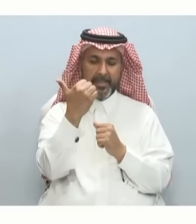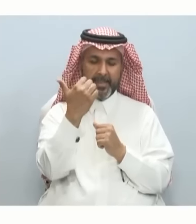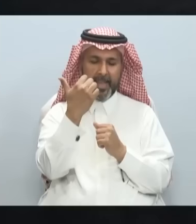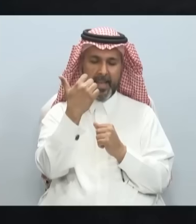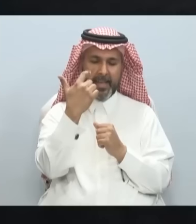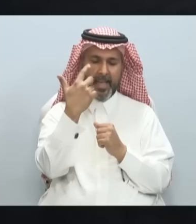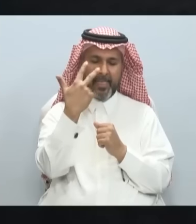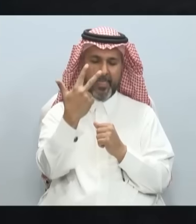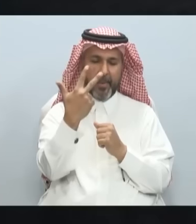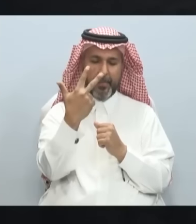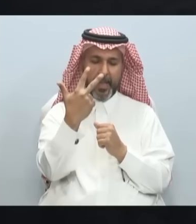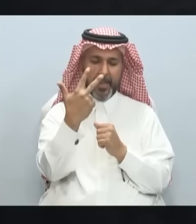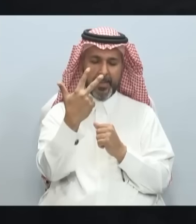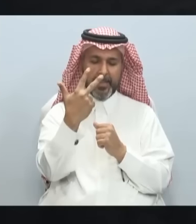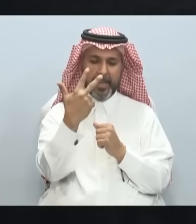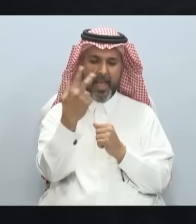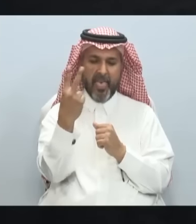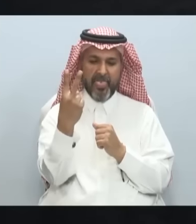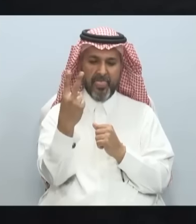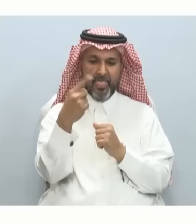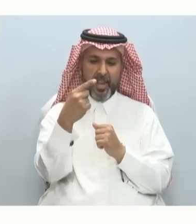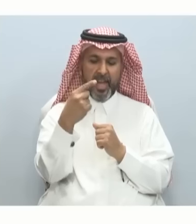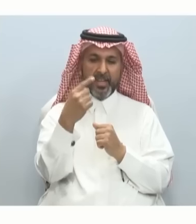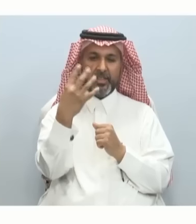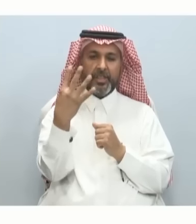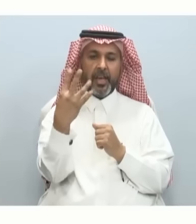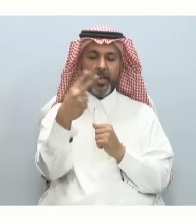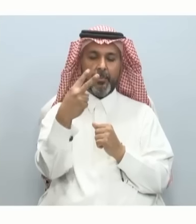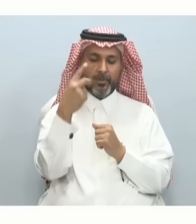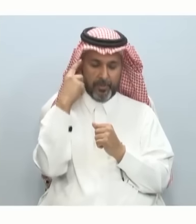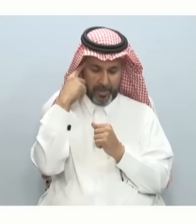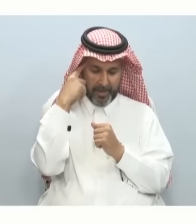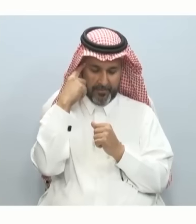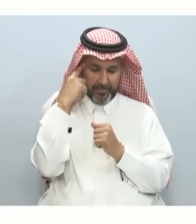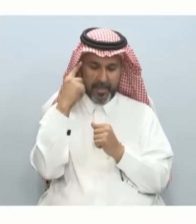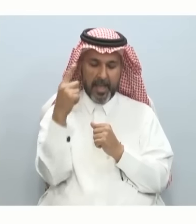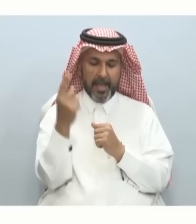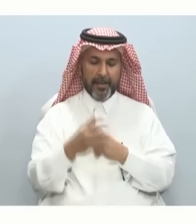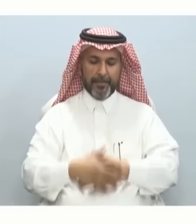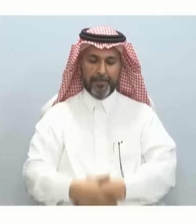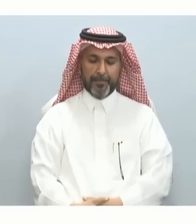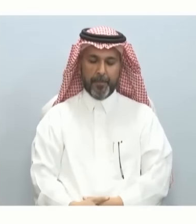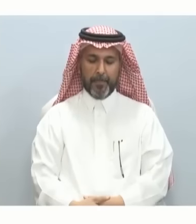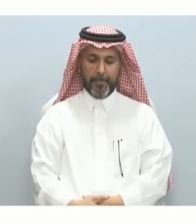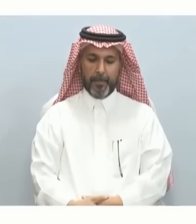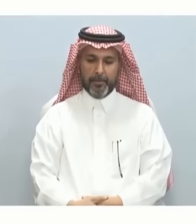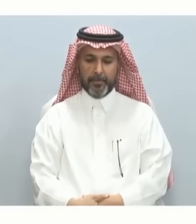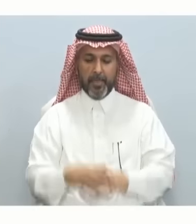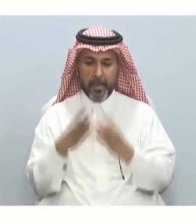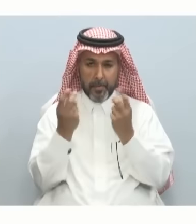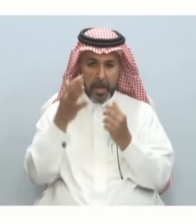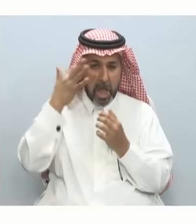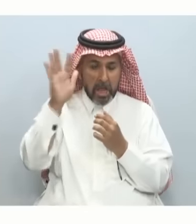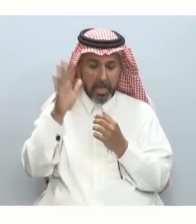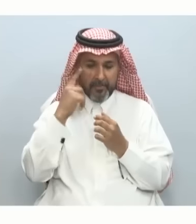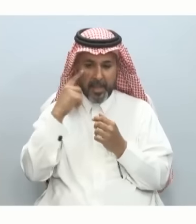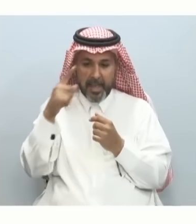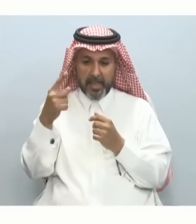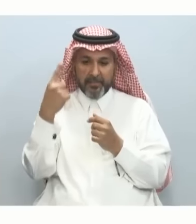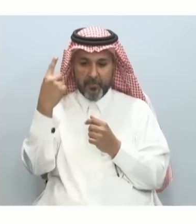بناتي مبدعين هي الاعداد التي حاصل ضربها 24 لاحظ الواحد اثنان ثلاثه اربعه